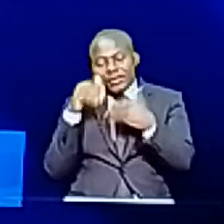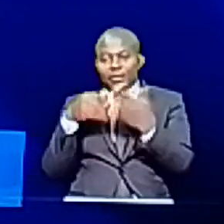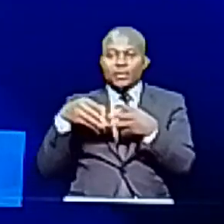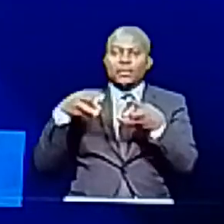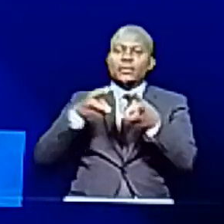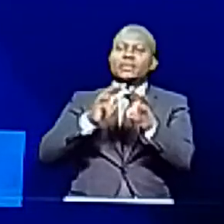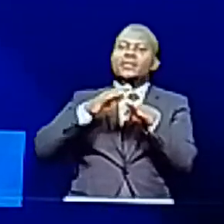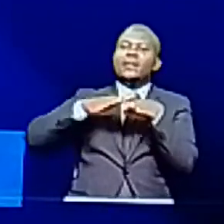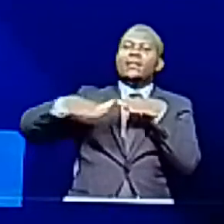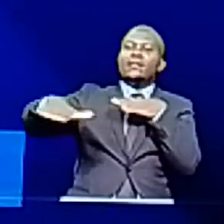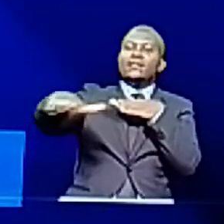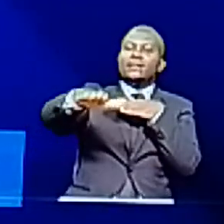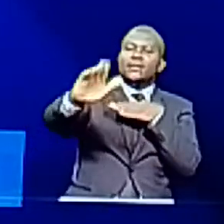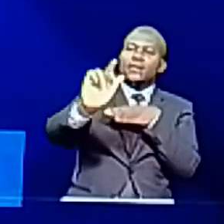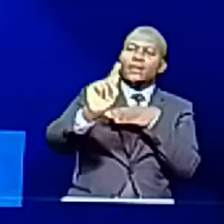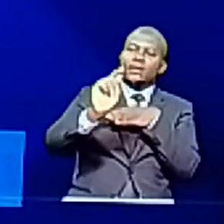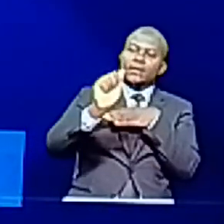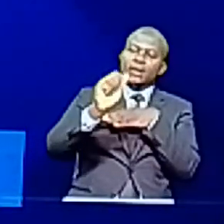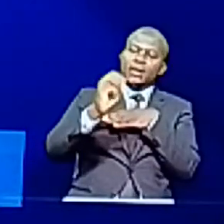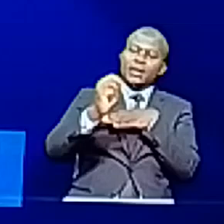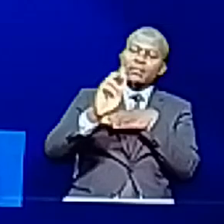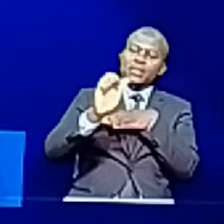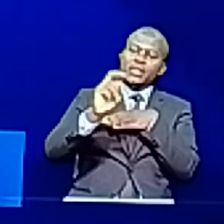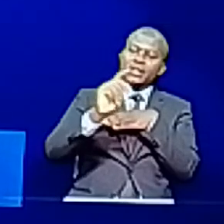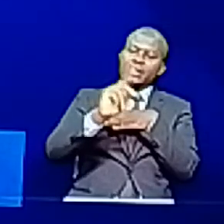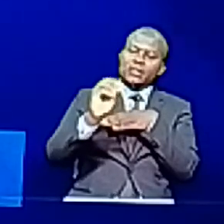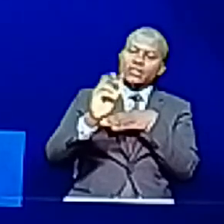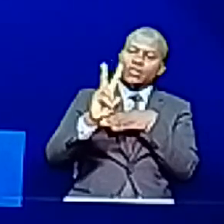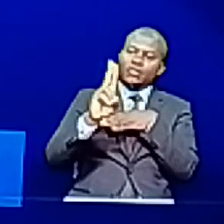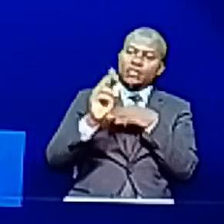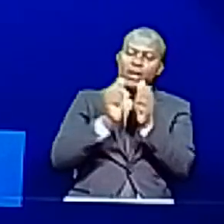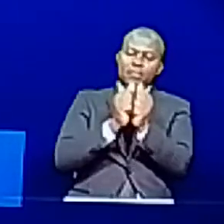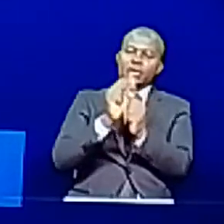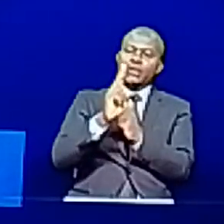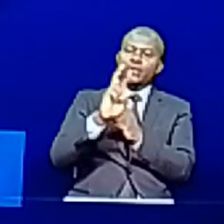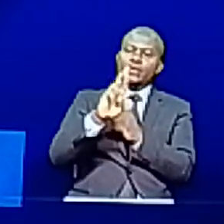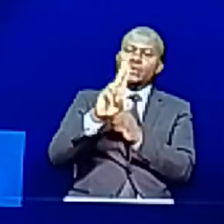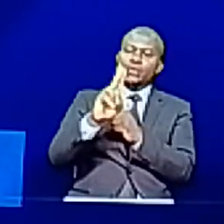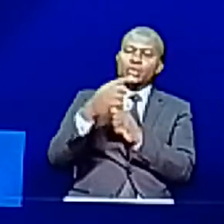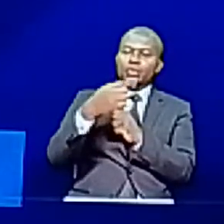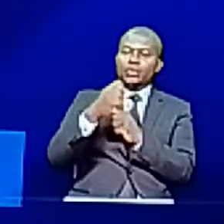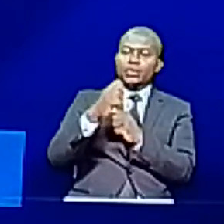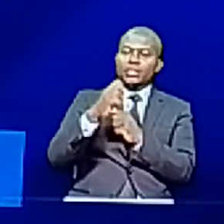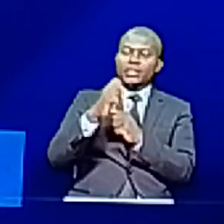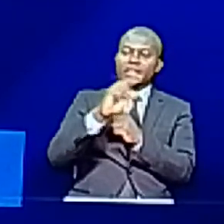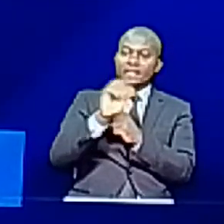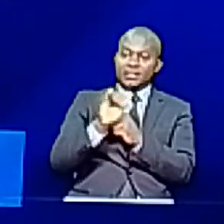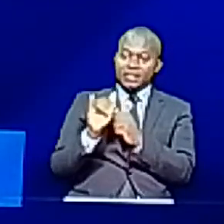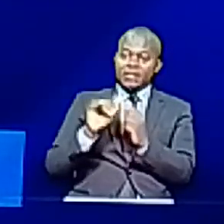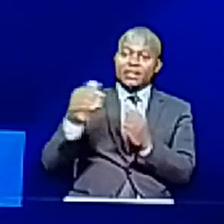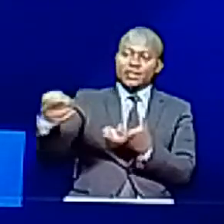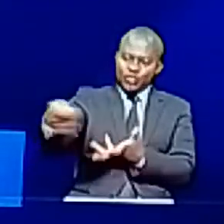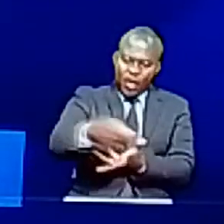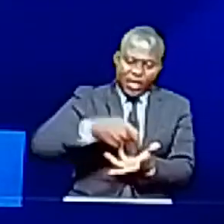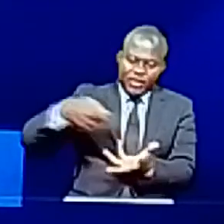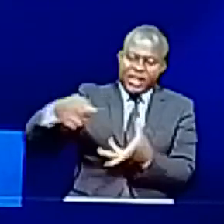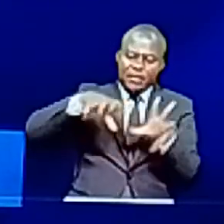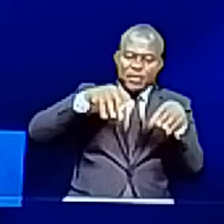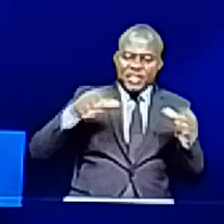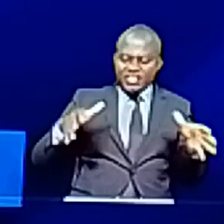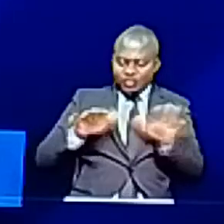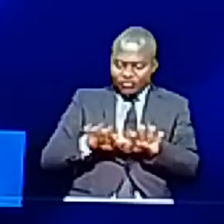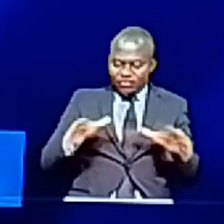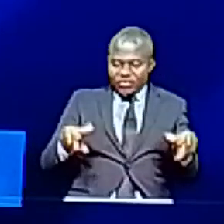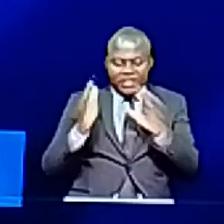gishanga kitwa Kameranzovu na Rwarugezi twagiraga n'ibikangaga byo kuryamaho